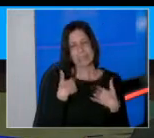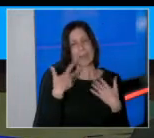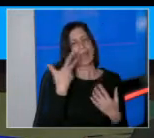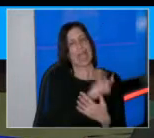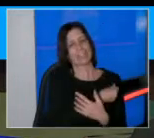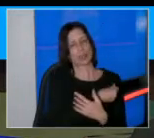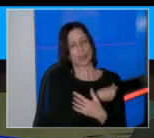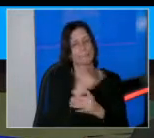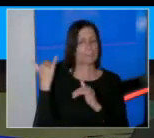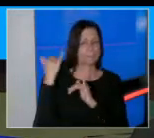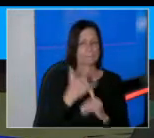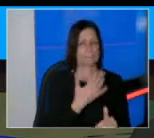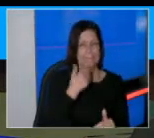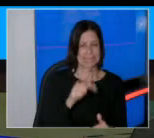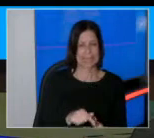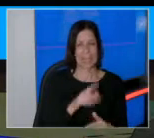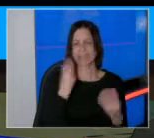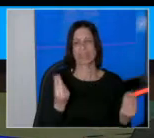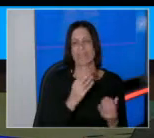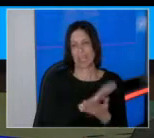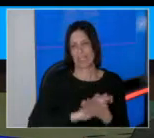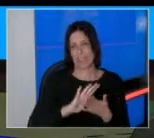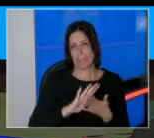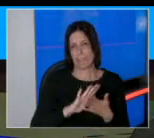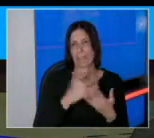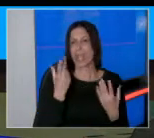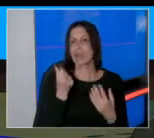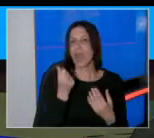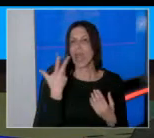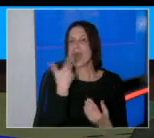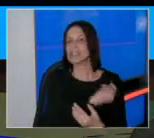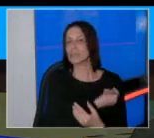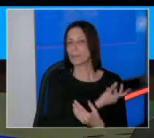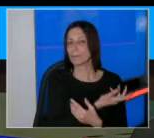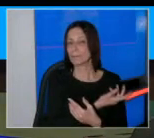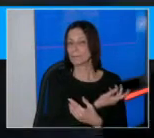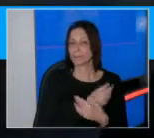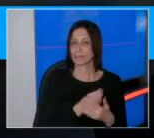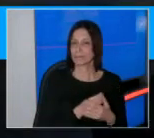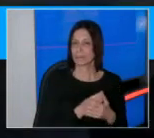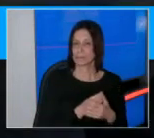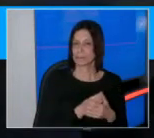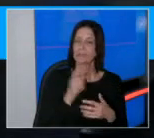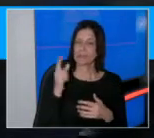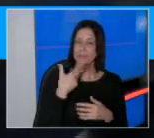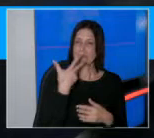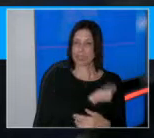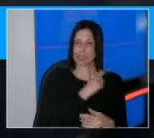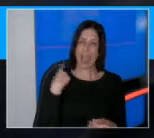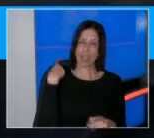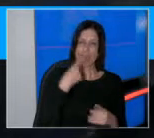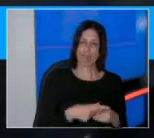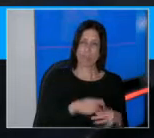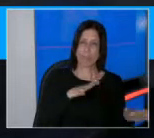טסים לארץ. אין שום דבר חינם, נכון? כמה יעלו לנו החיסונים? תראה, החיסונים עד עכשיו